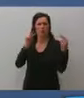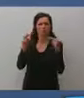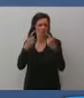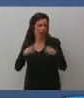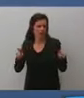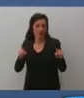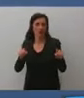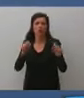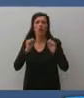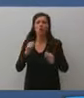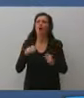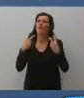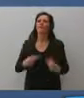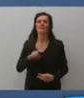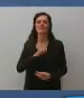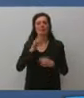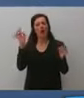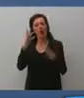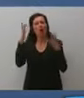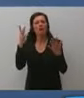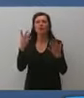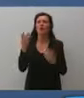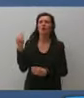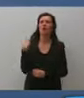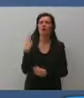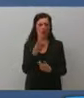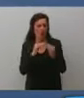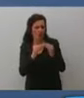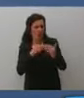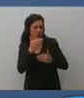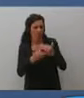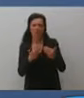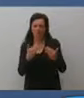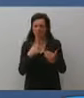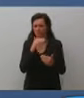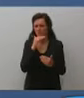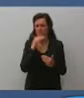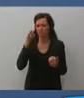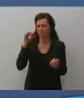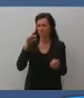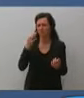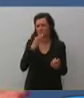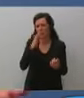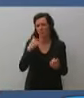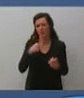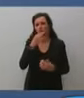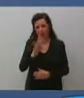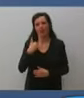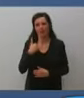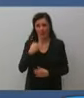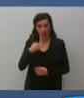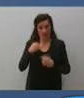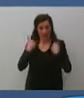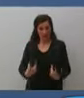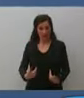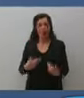In varie occasioni della mia vita mi hanno detto, ma come pensi di farcela? Beh, insomma, abbastanza spesso ce l'ho fatta, ecco. Io e questa volta il Governo